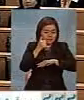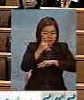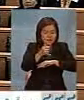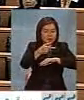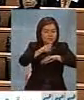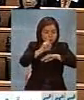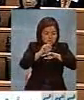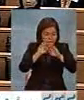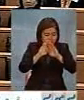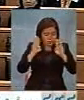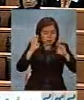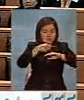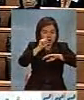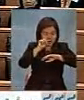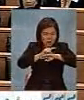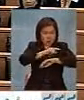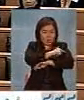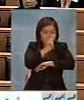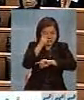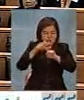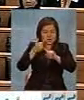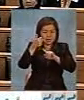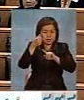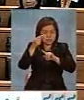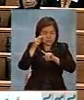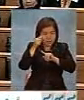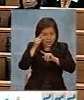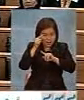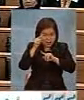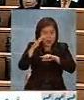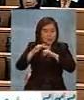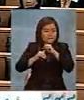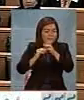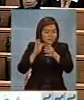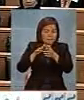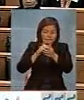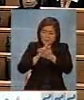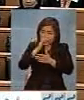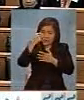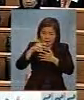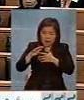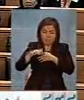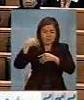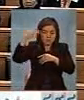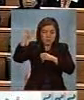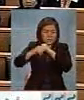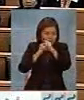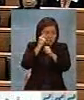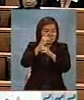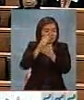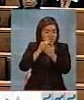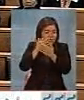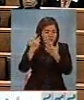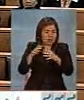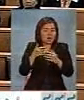ปี11ผ่านมาปีเศษท่านประธานปัจจุบันมูลค่าการค้าชายแดน